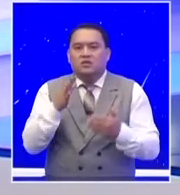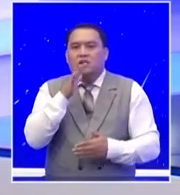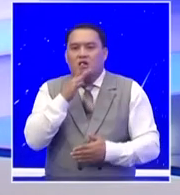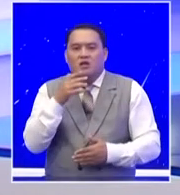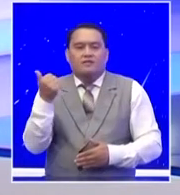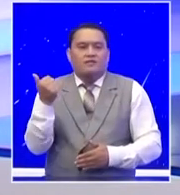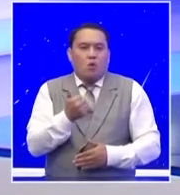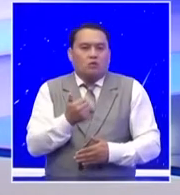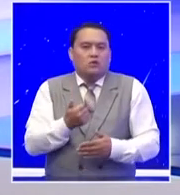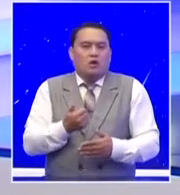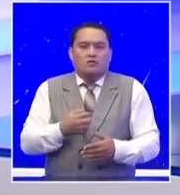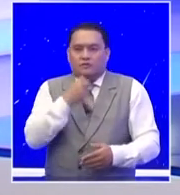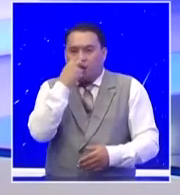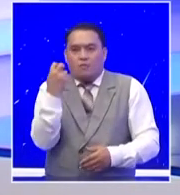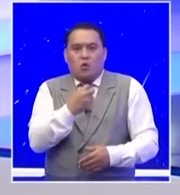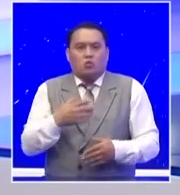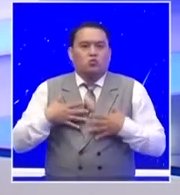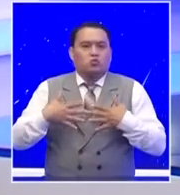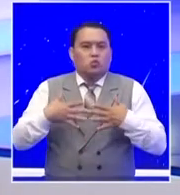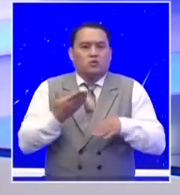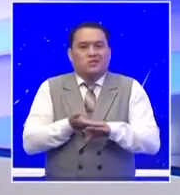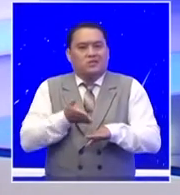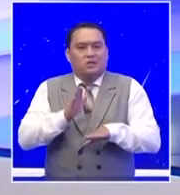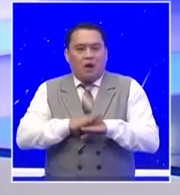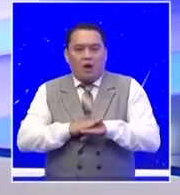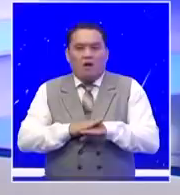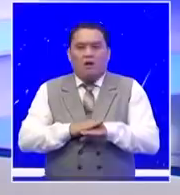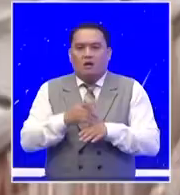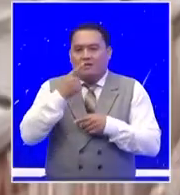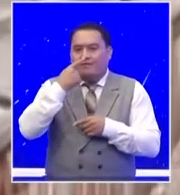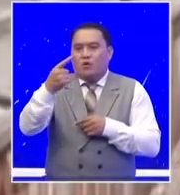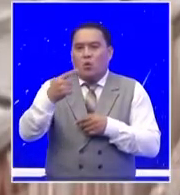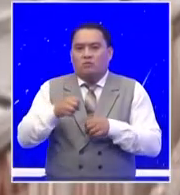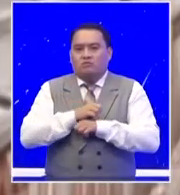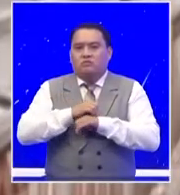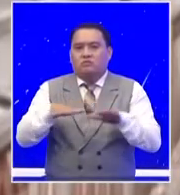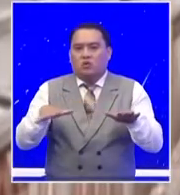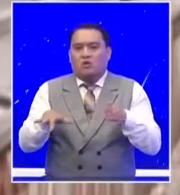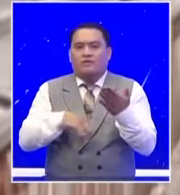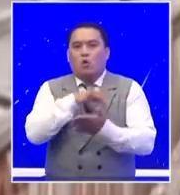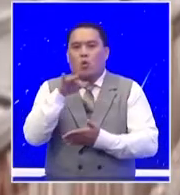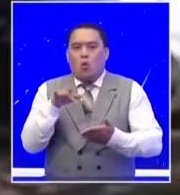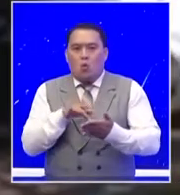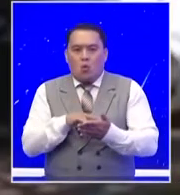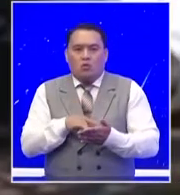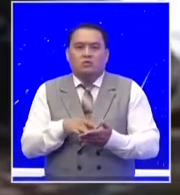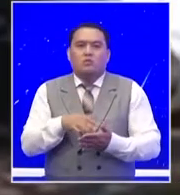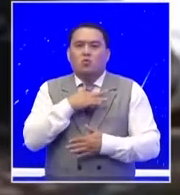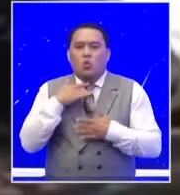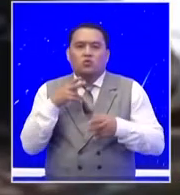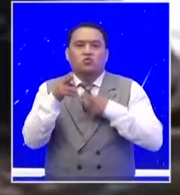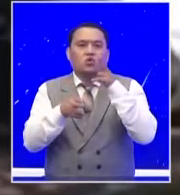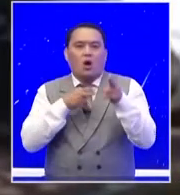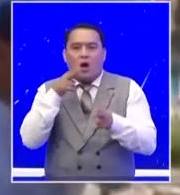стоит зловоние, из-за которого трудно дышать. Он идет с окраины и распространяется на половину города. После многочисленных